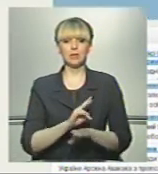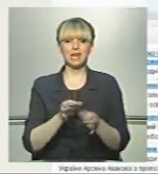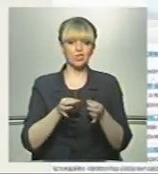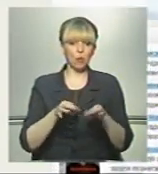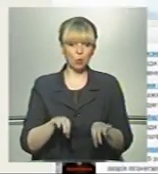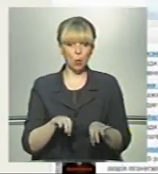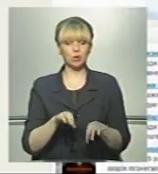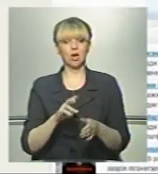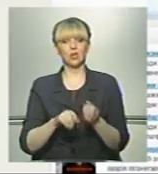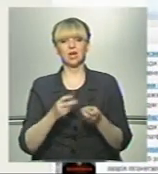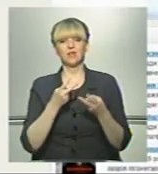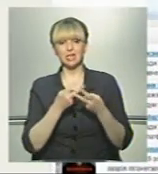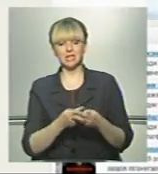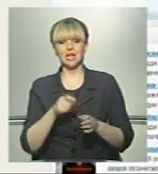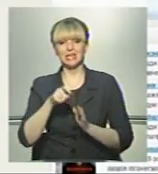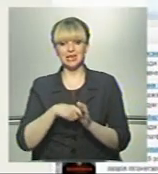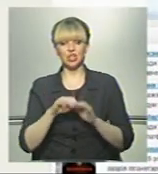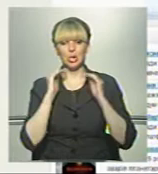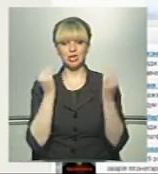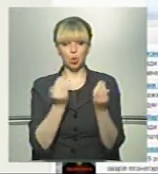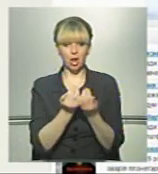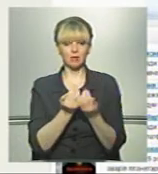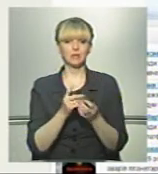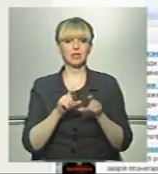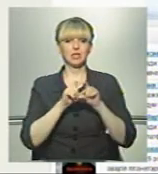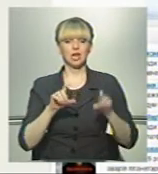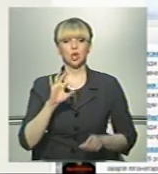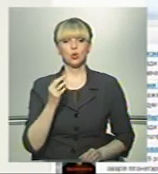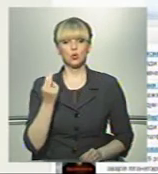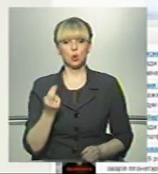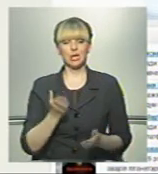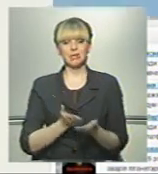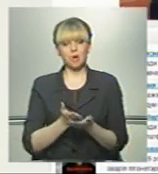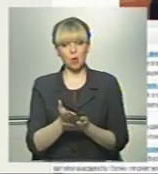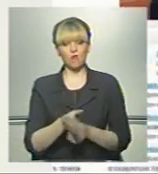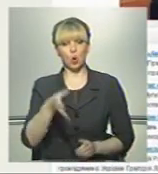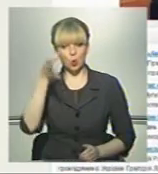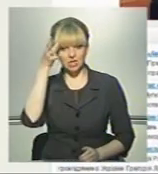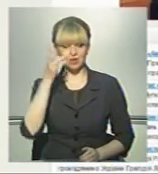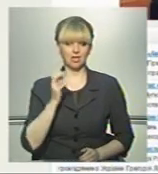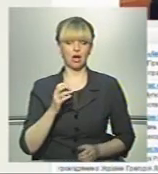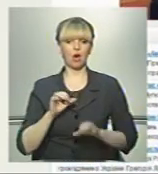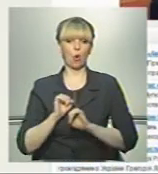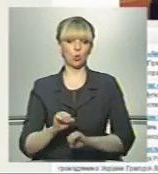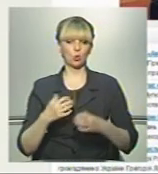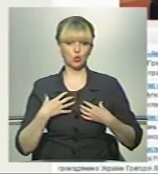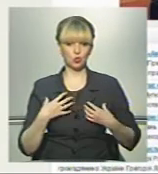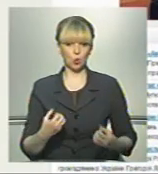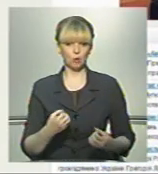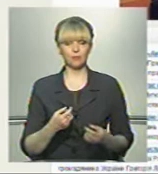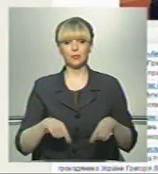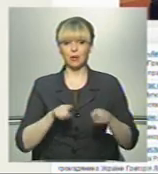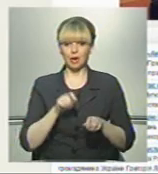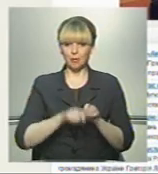несвободи від в'язниці, слідчих ізоляторів і до закладів соціального спрямування, освіти та охорони здоров'я. До